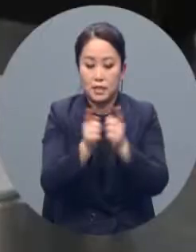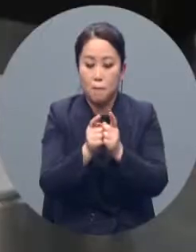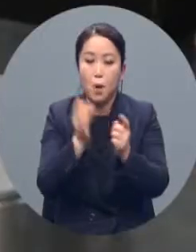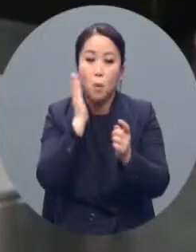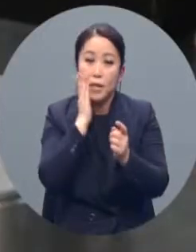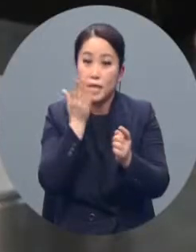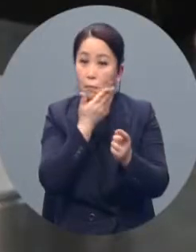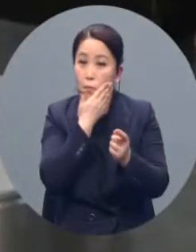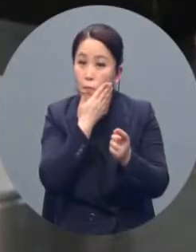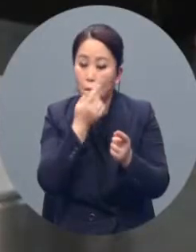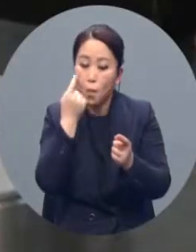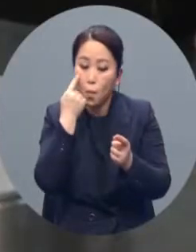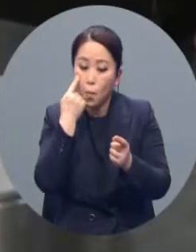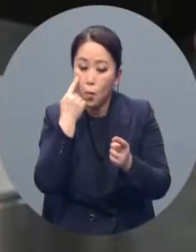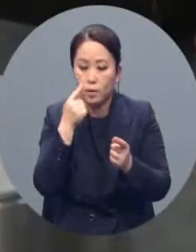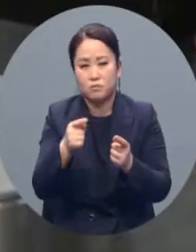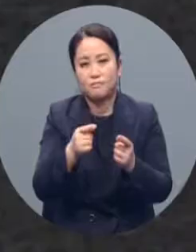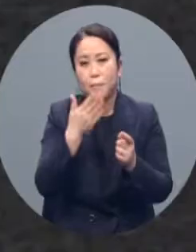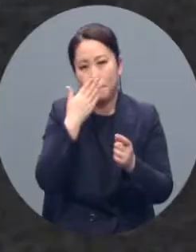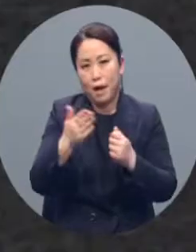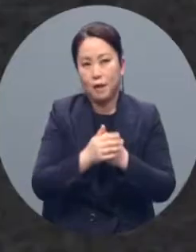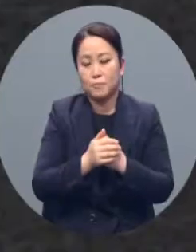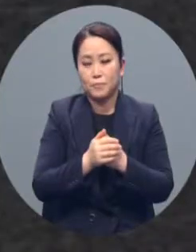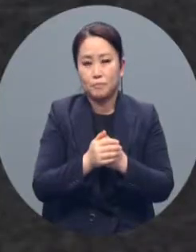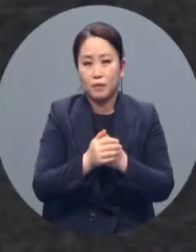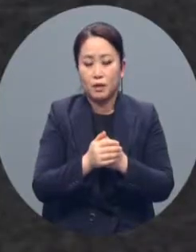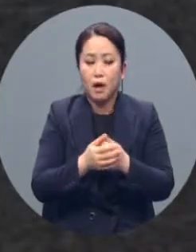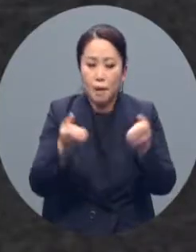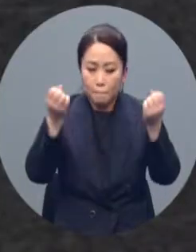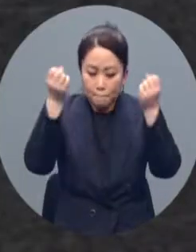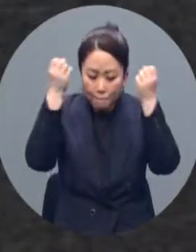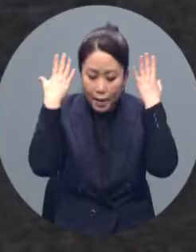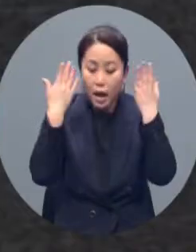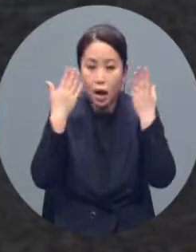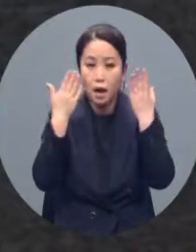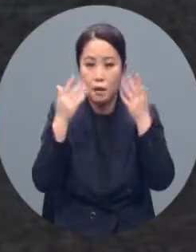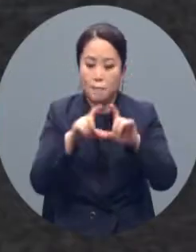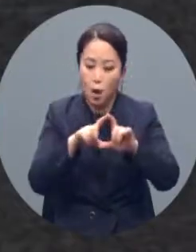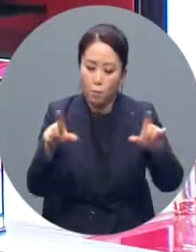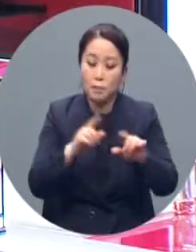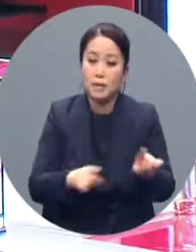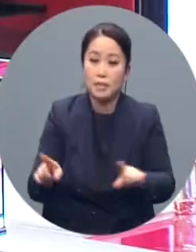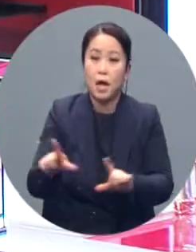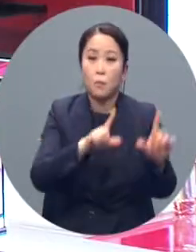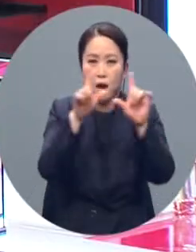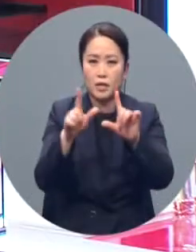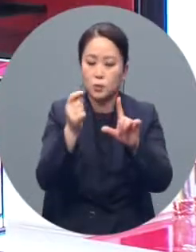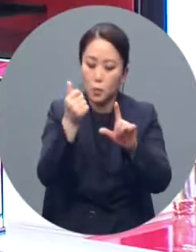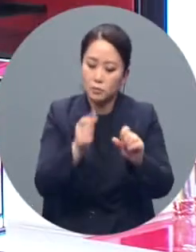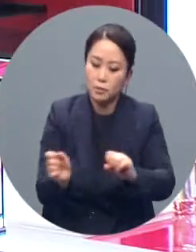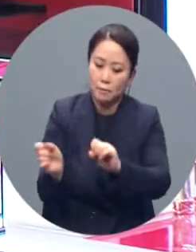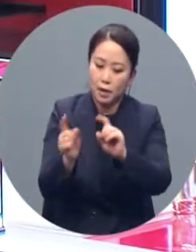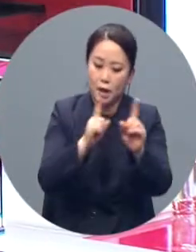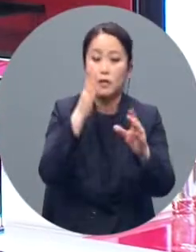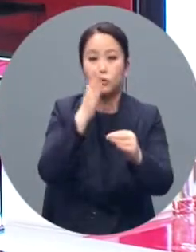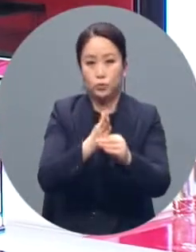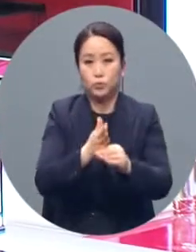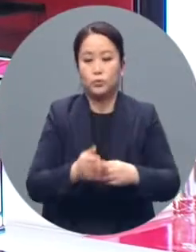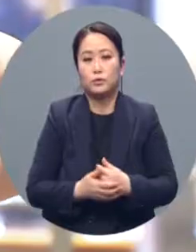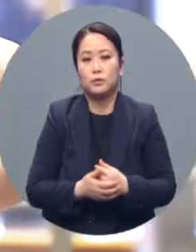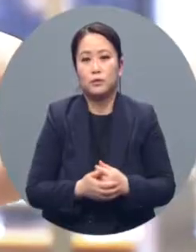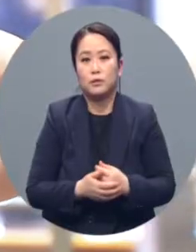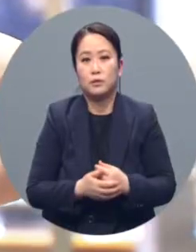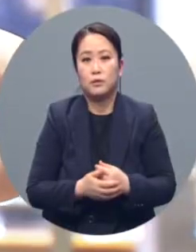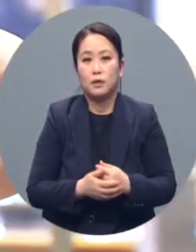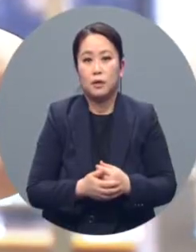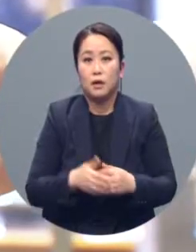쇼핑도 가능해졌습니다. 잊고 있었던 평범한 일상이 조금씩 제자리를 찾고 있습니다. 다른